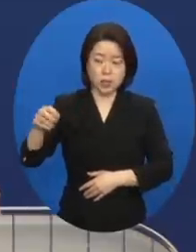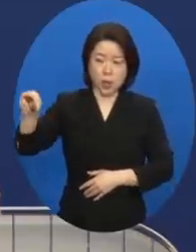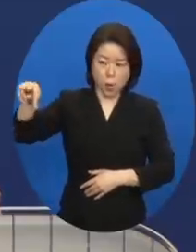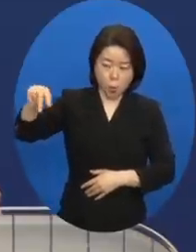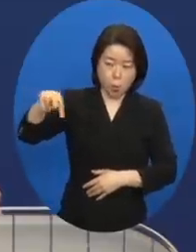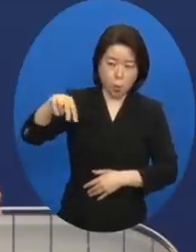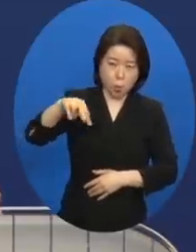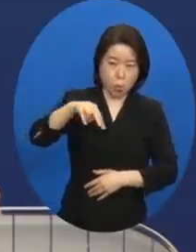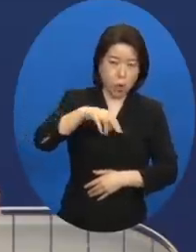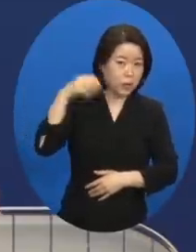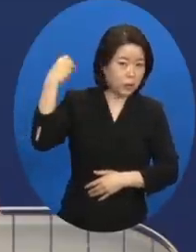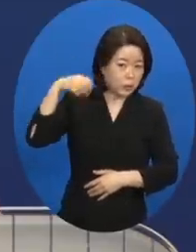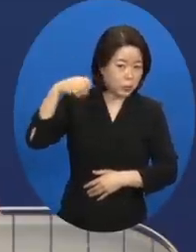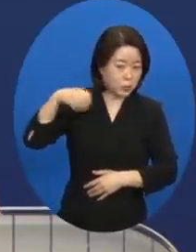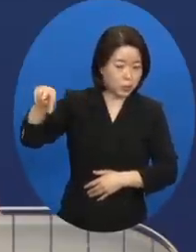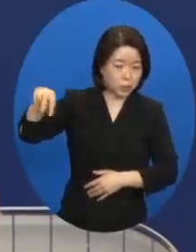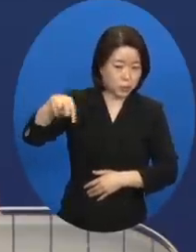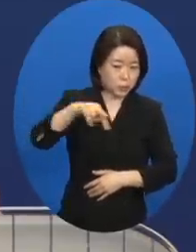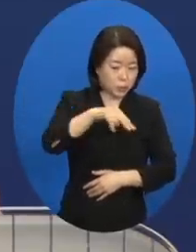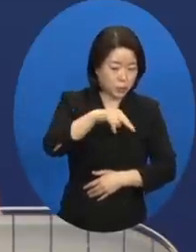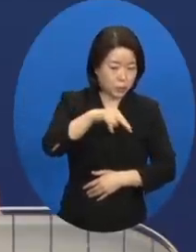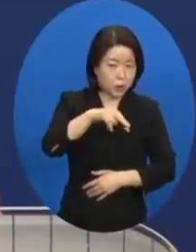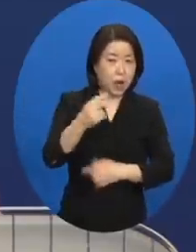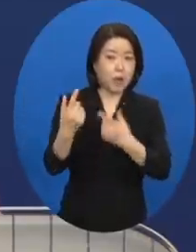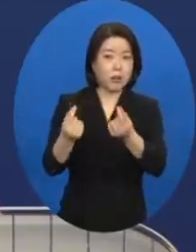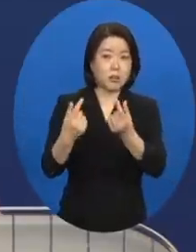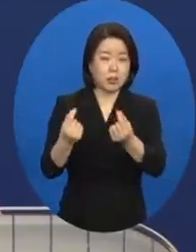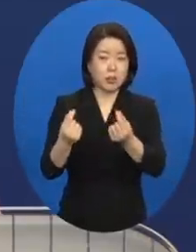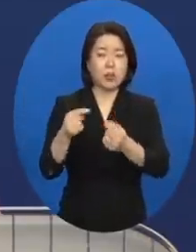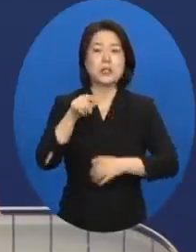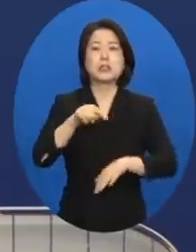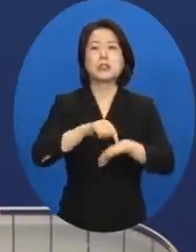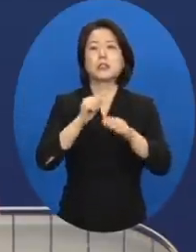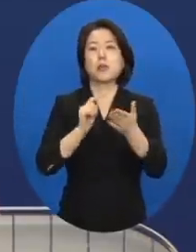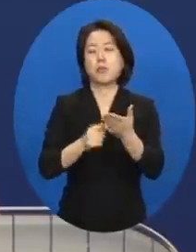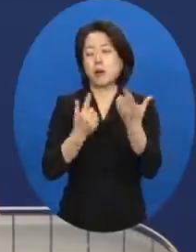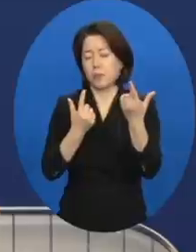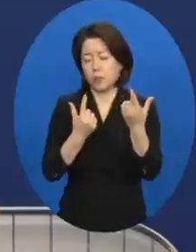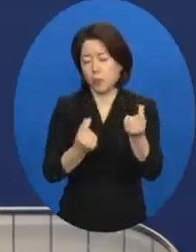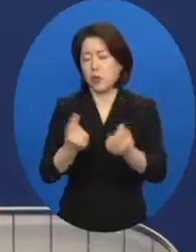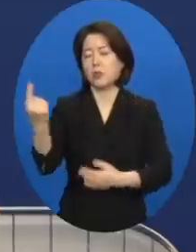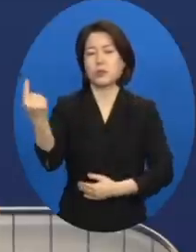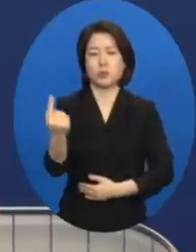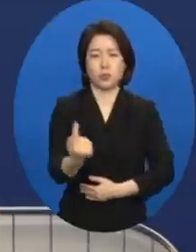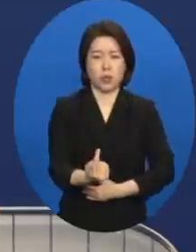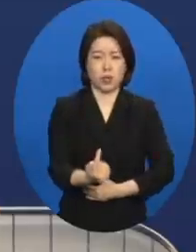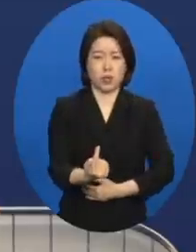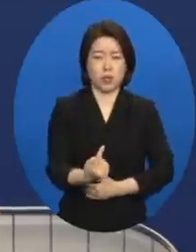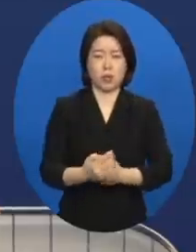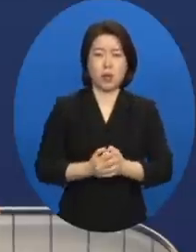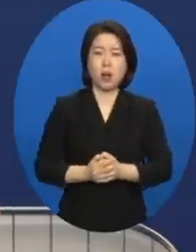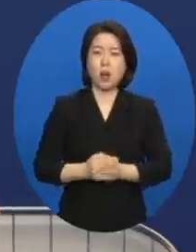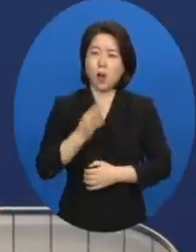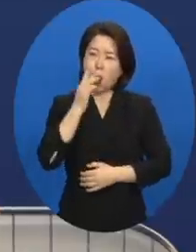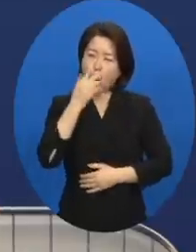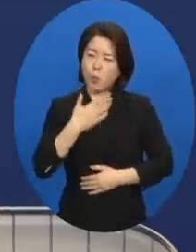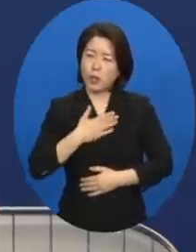들어오듯이 그 마음가짐으로 들어오게 되더라고요. 혹시